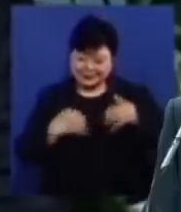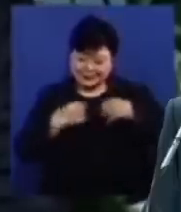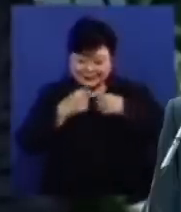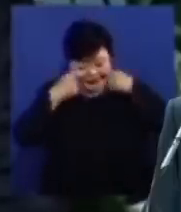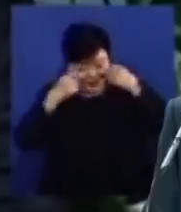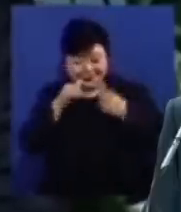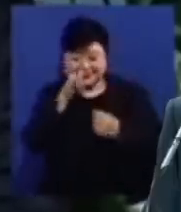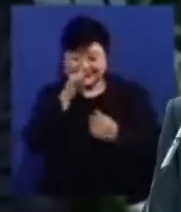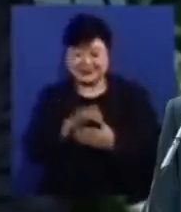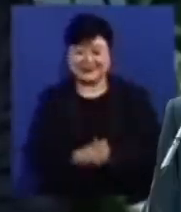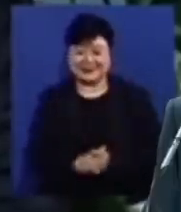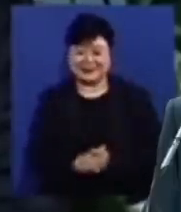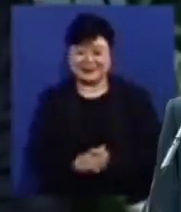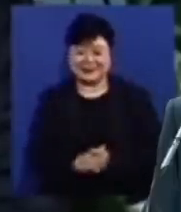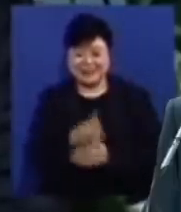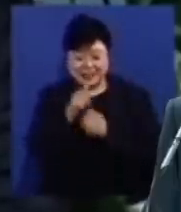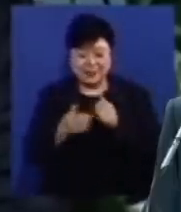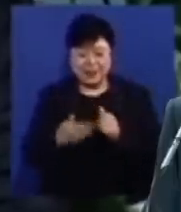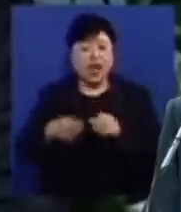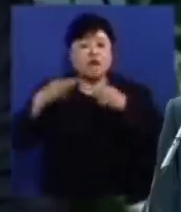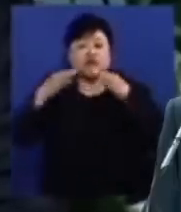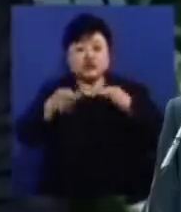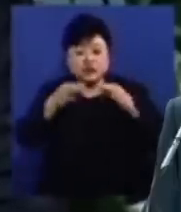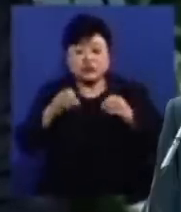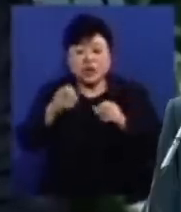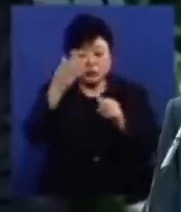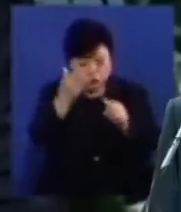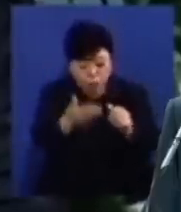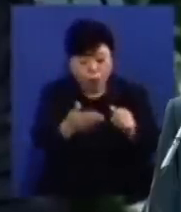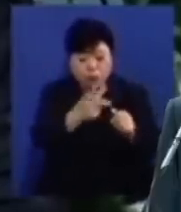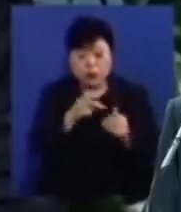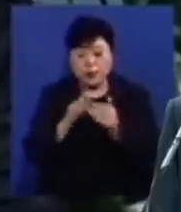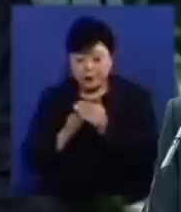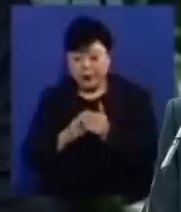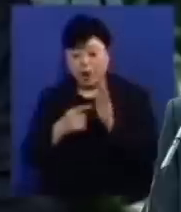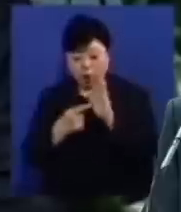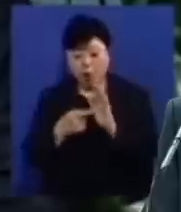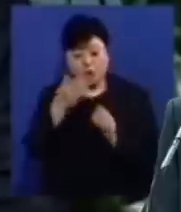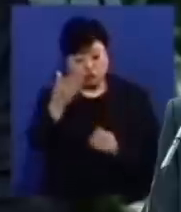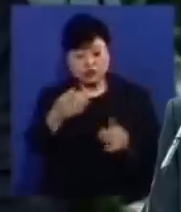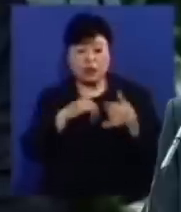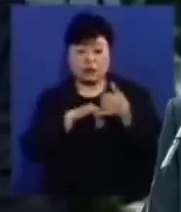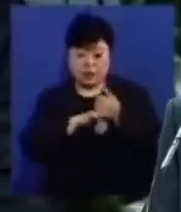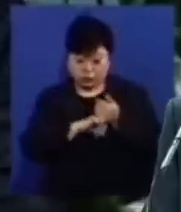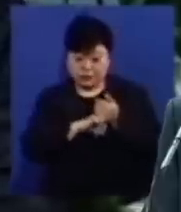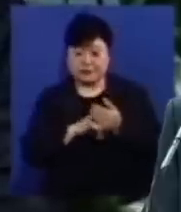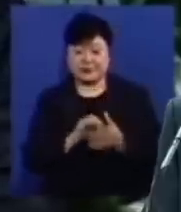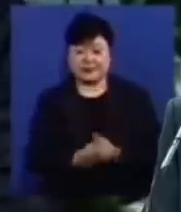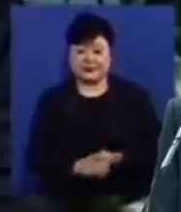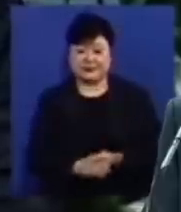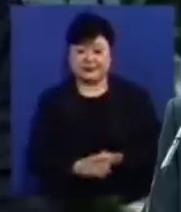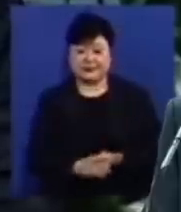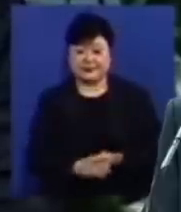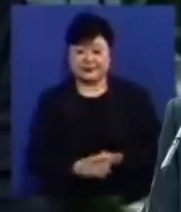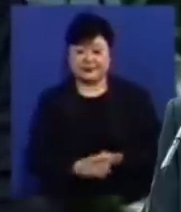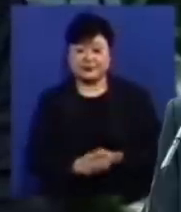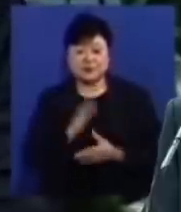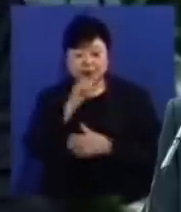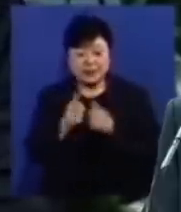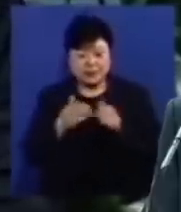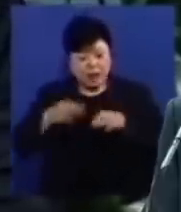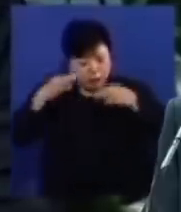모릅니다. 너희는 내게 부르짖어라, 내가 응답하겠고 크고 비밀한 일을 보여주겠다고 하셨는데, 과연